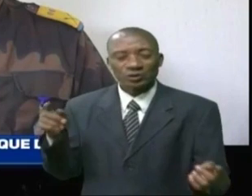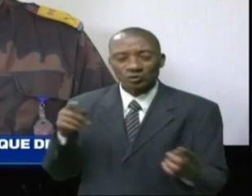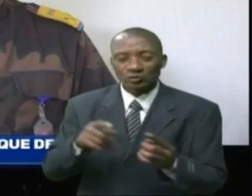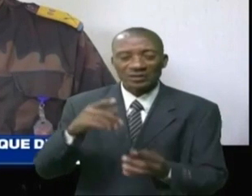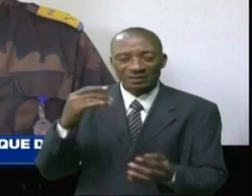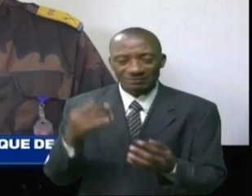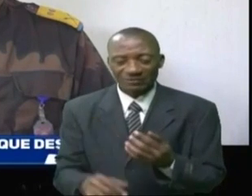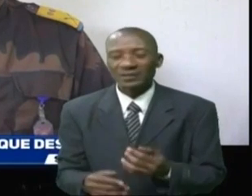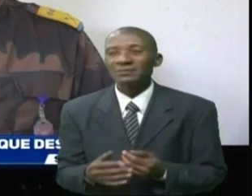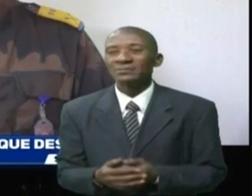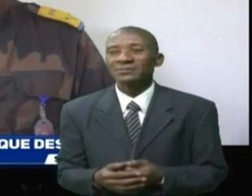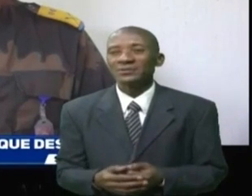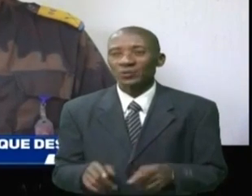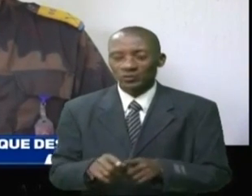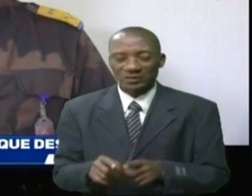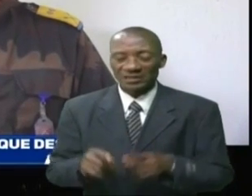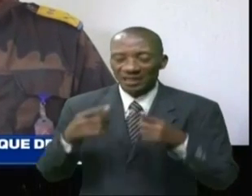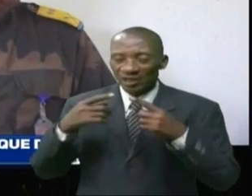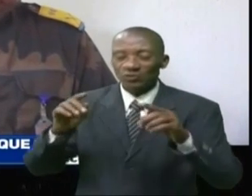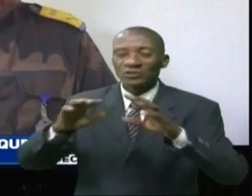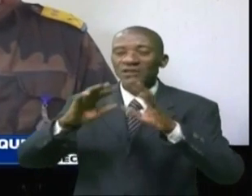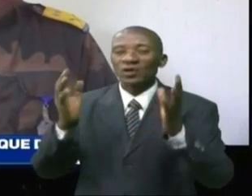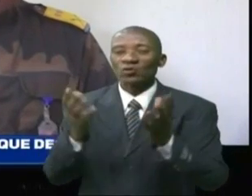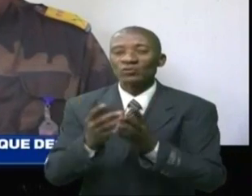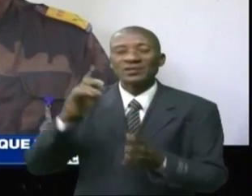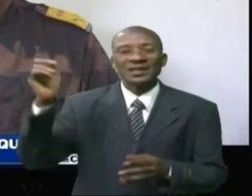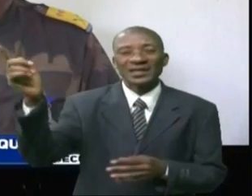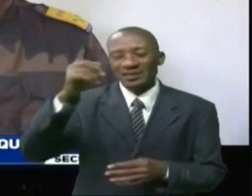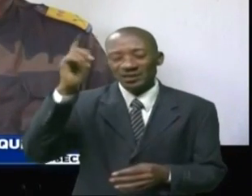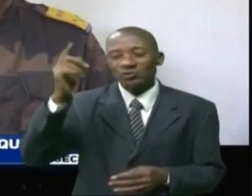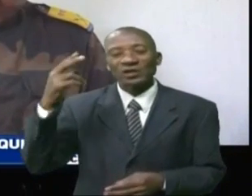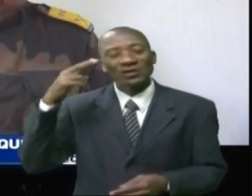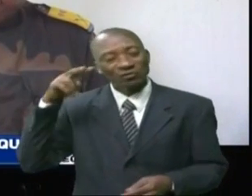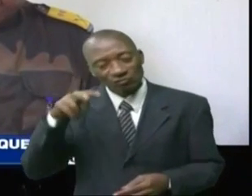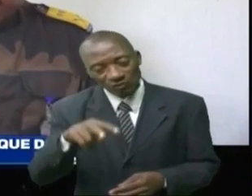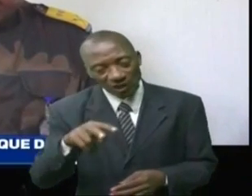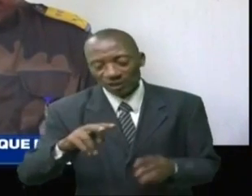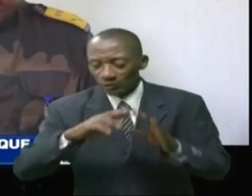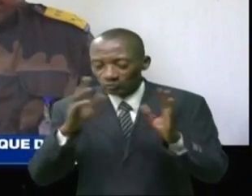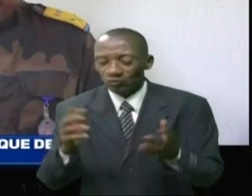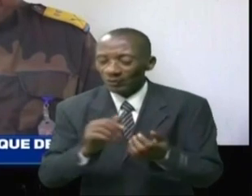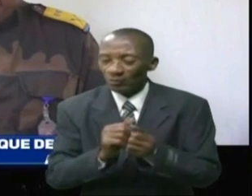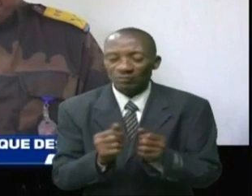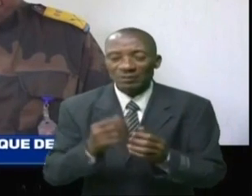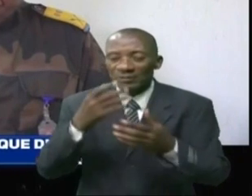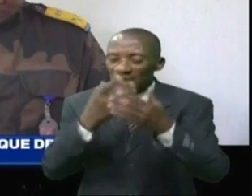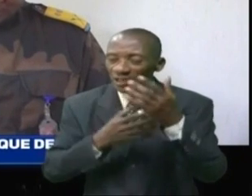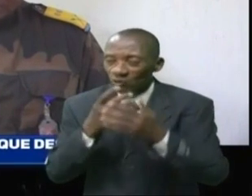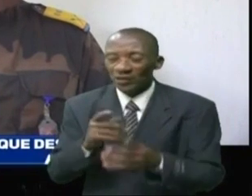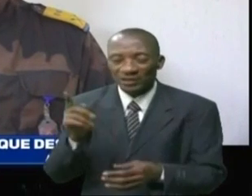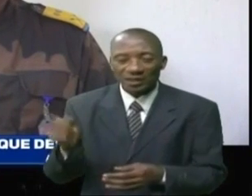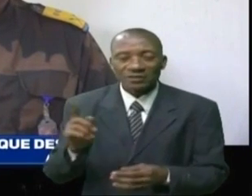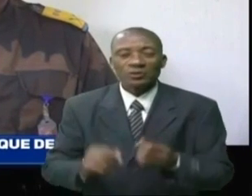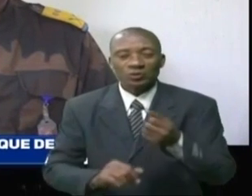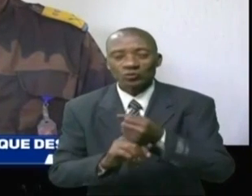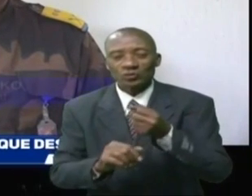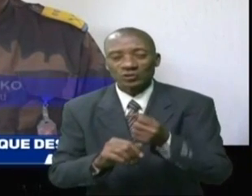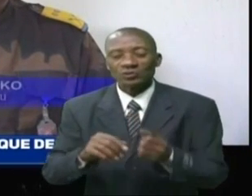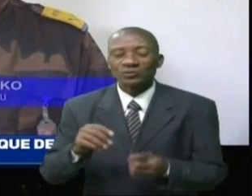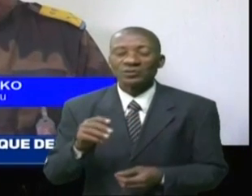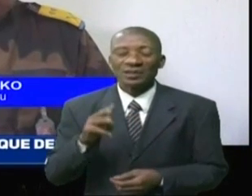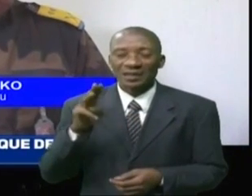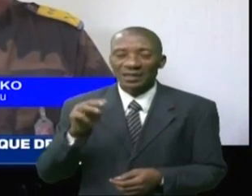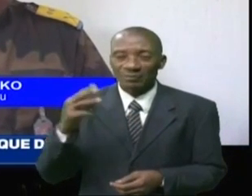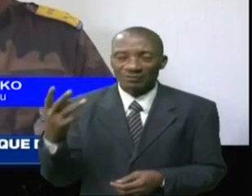communauté internationale. Au regard de cette intention belliqueuse exprimée par l'agresseur dans la dite